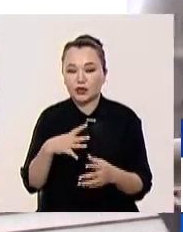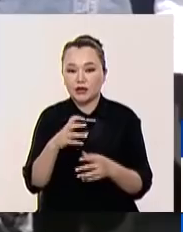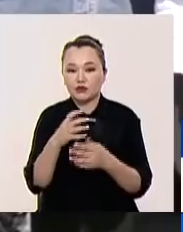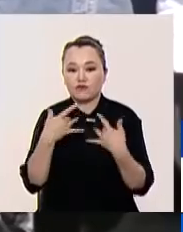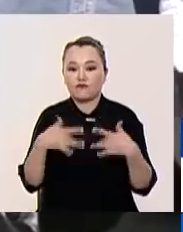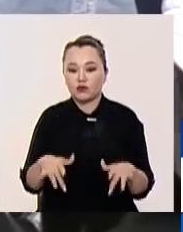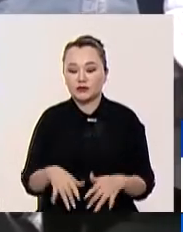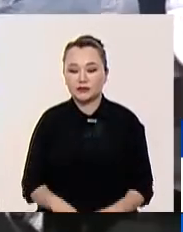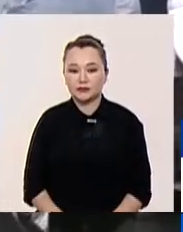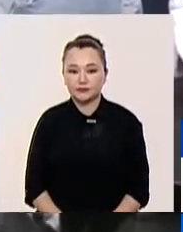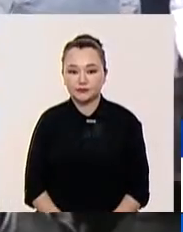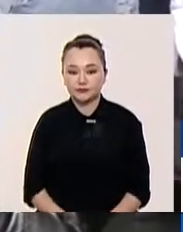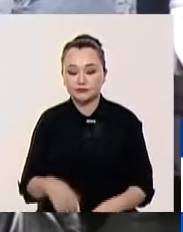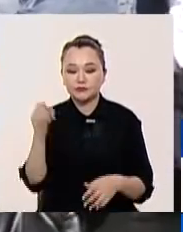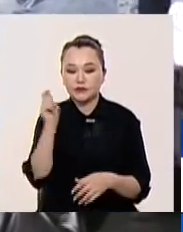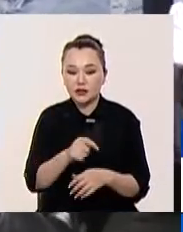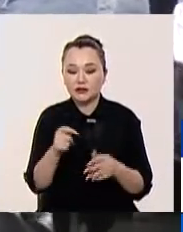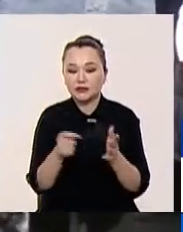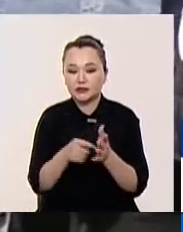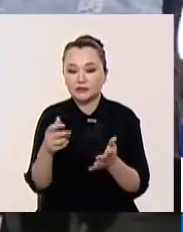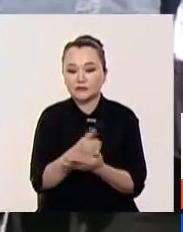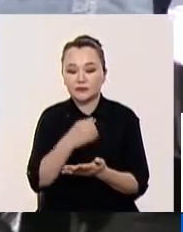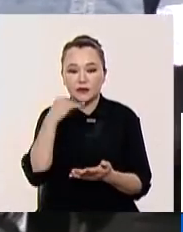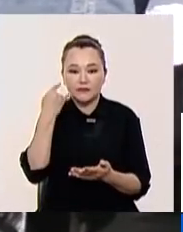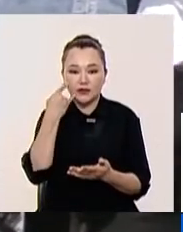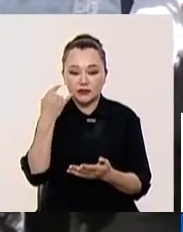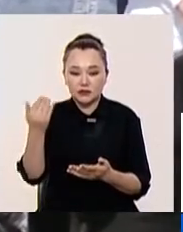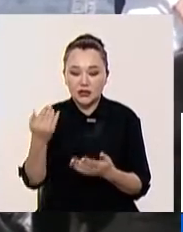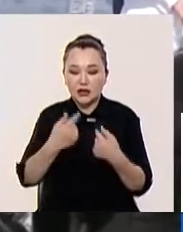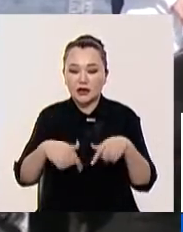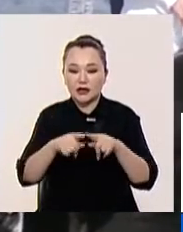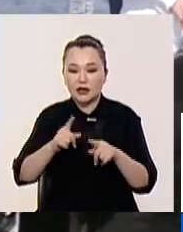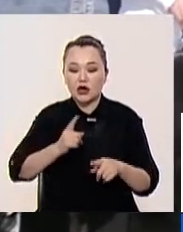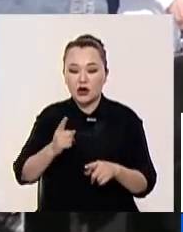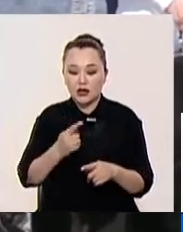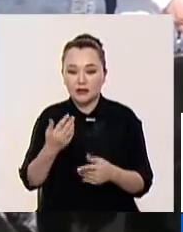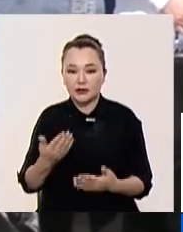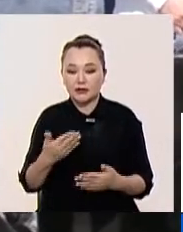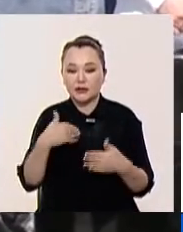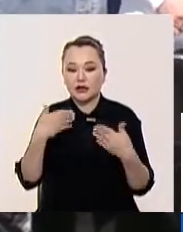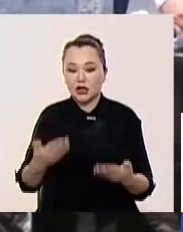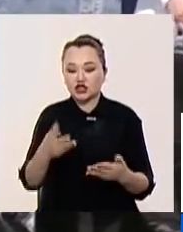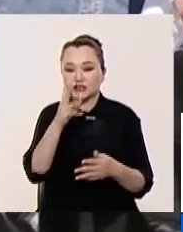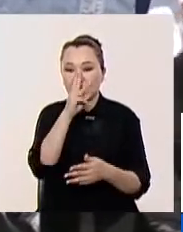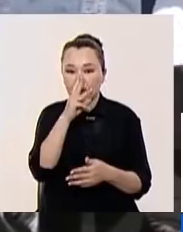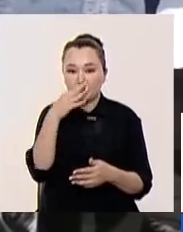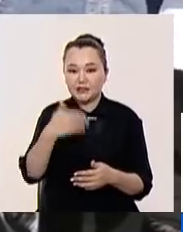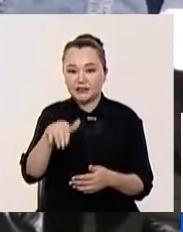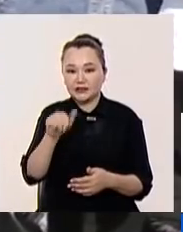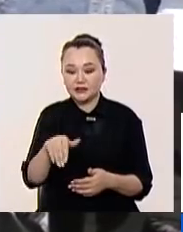уволиться. Приехали, тендер выиграл Павлодарский агентство, охранное агентство. Предложили зарплату